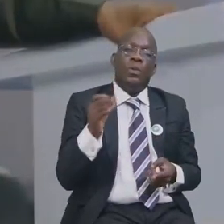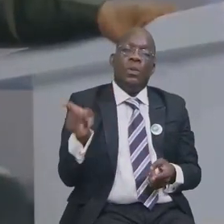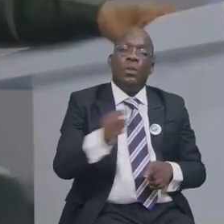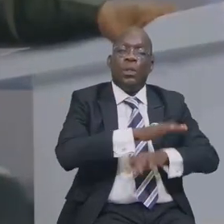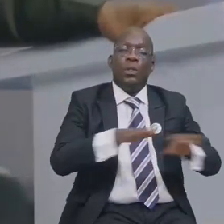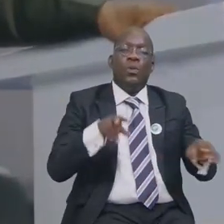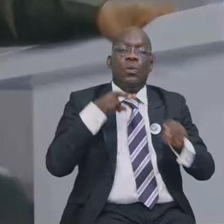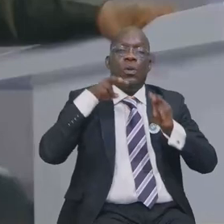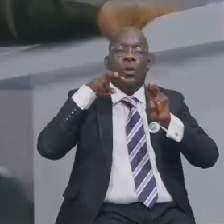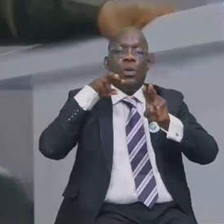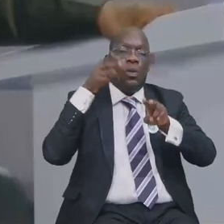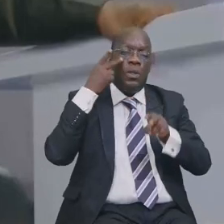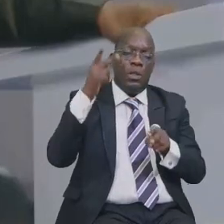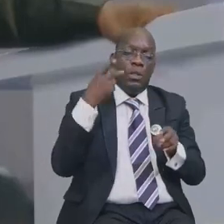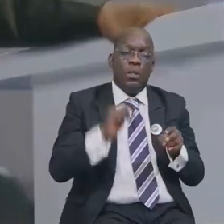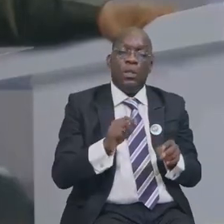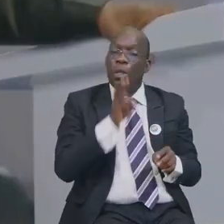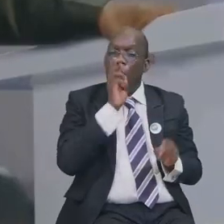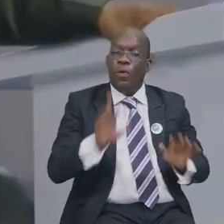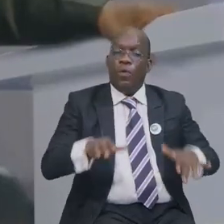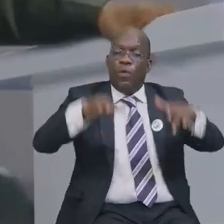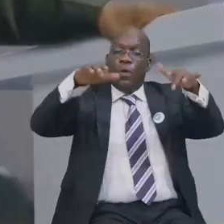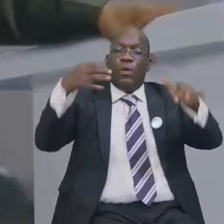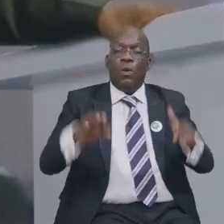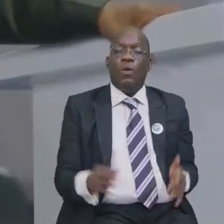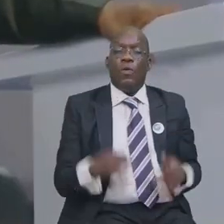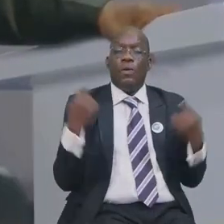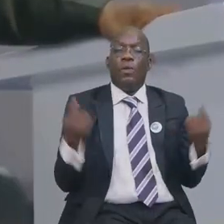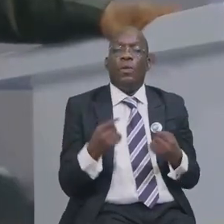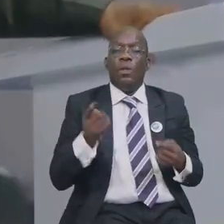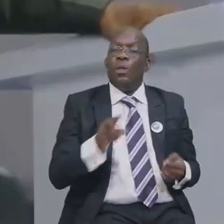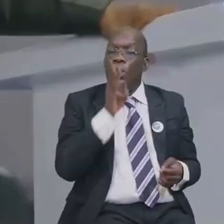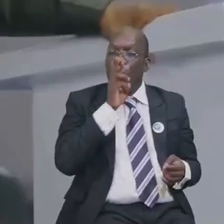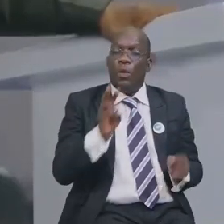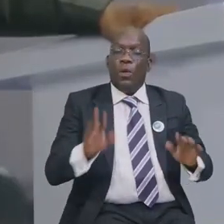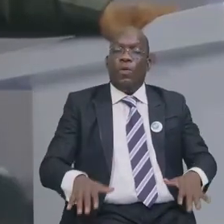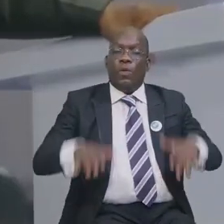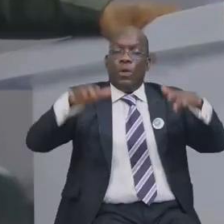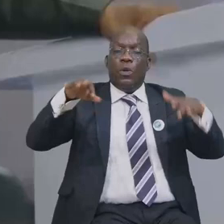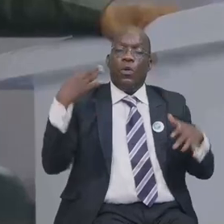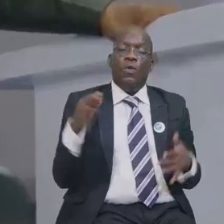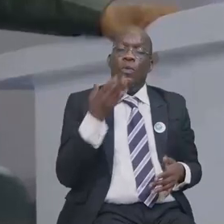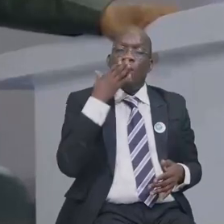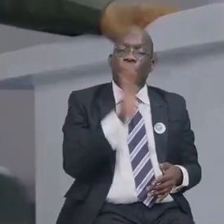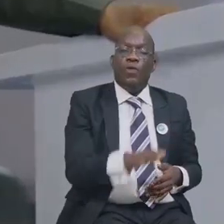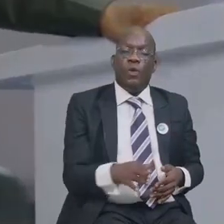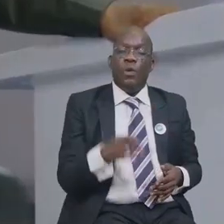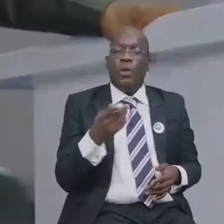pas l'inondation d'iniquité, l'inondation du mal, l'inondation